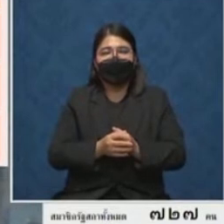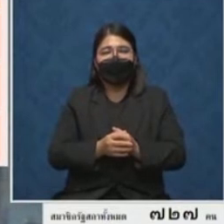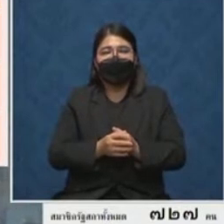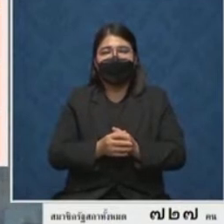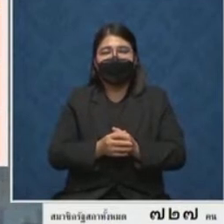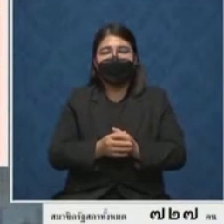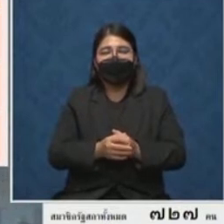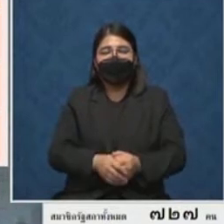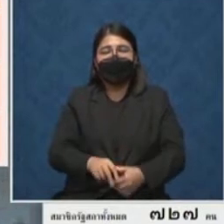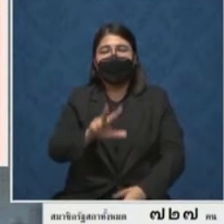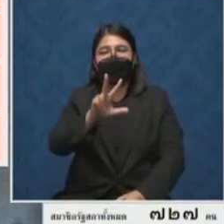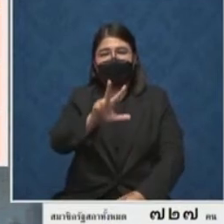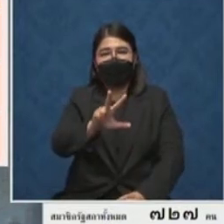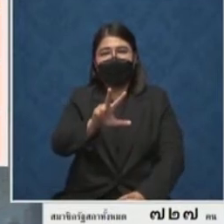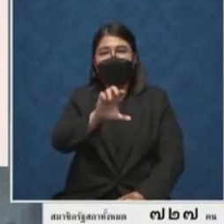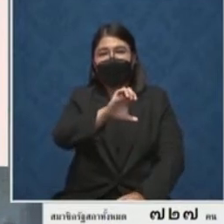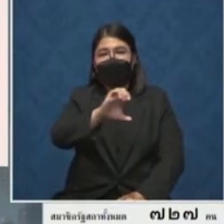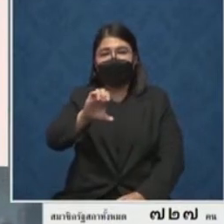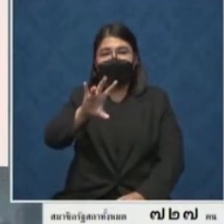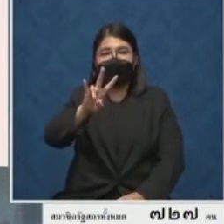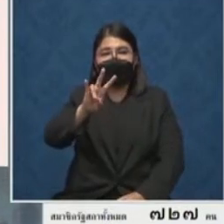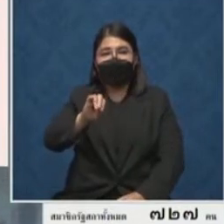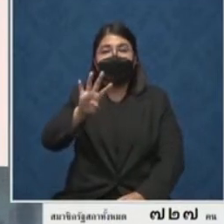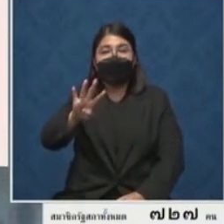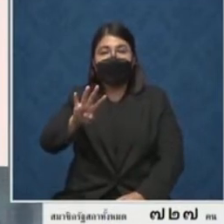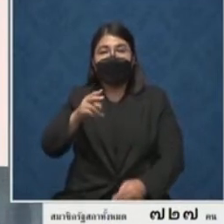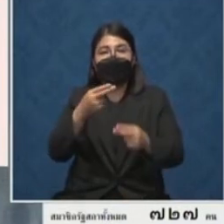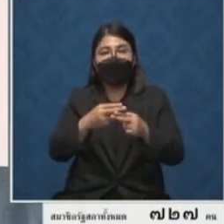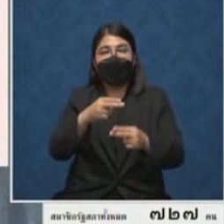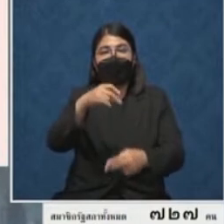374นายไพบูลย์นิติตะวัน